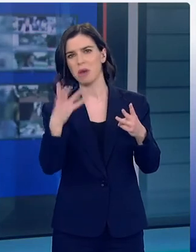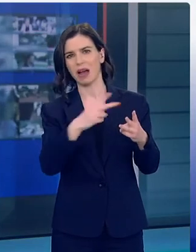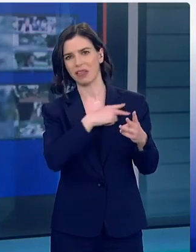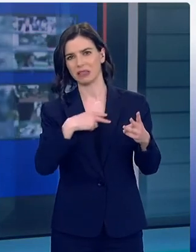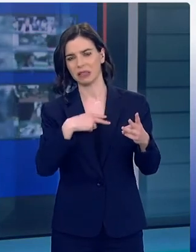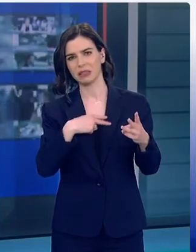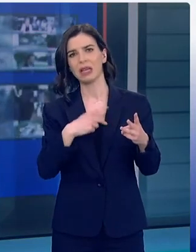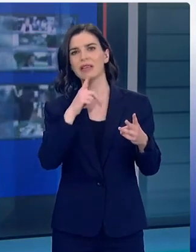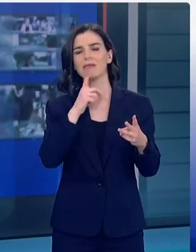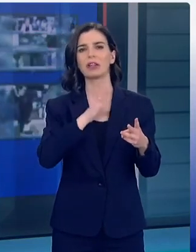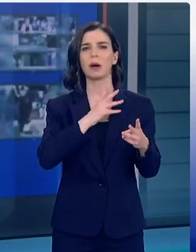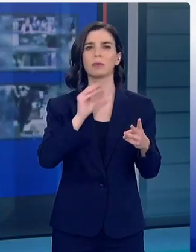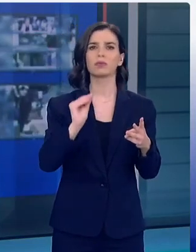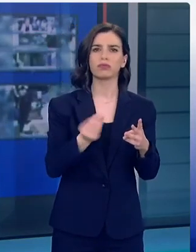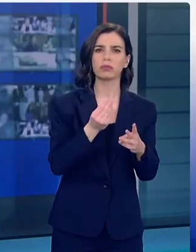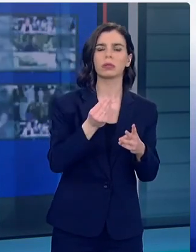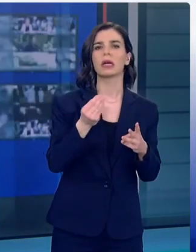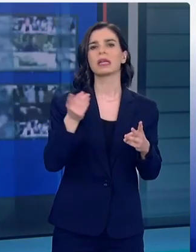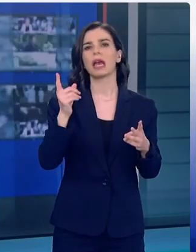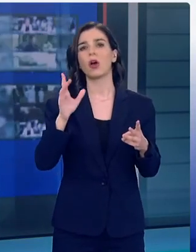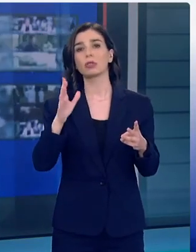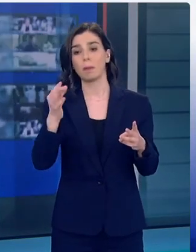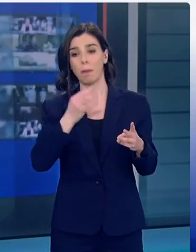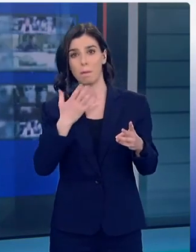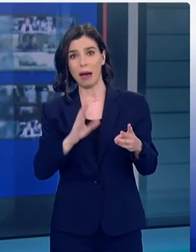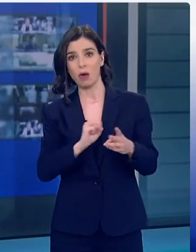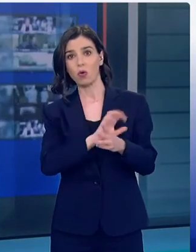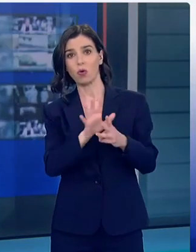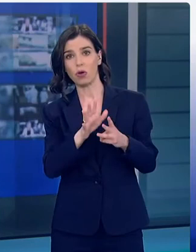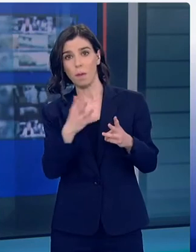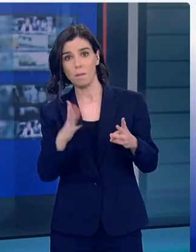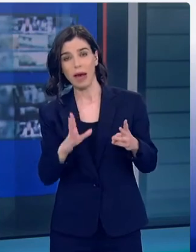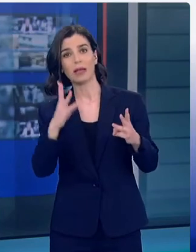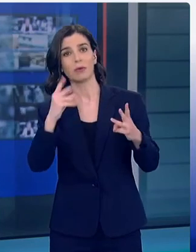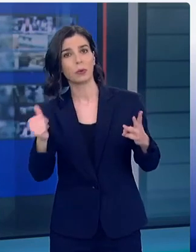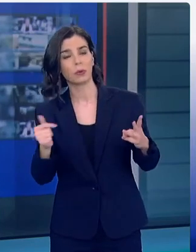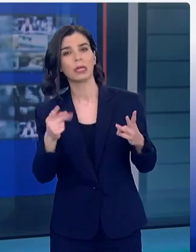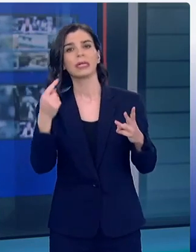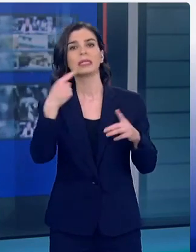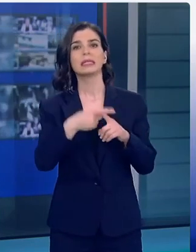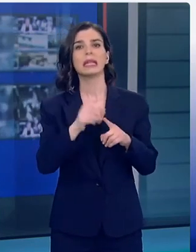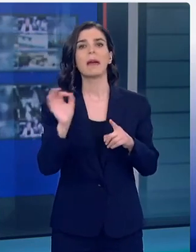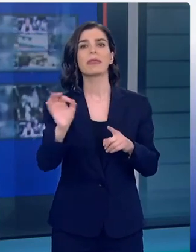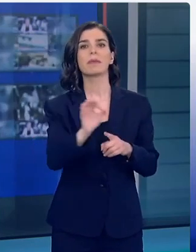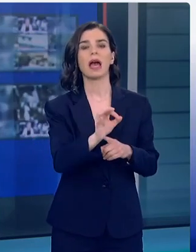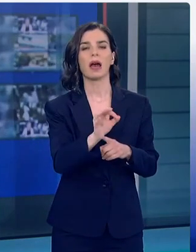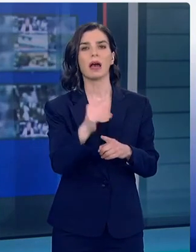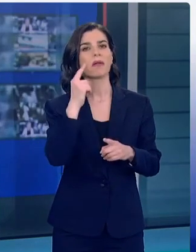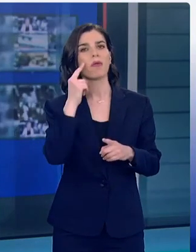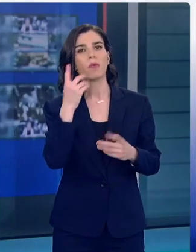και αυτούς που έχουν τα συμπτώματα και αυτούς που το έχουν περάσει και βεβαίως για λόγους επιδημιολογικούς, διότι σίγουρα μας ενδιαφέρει να